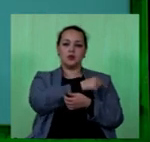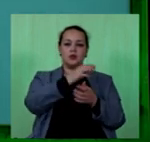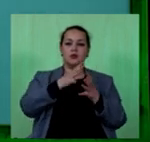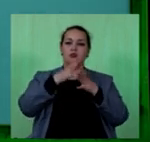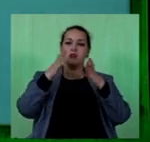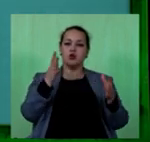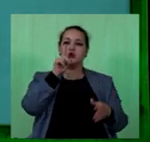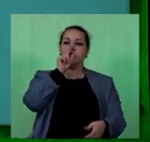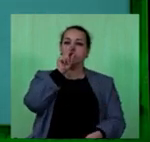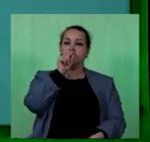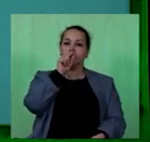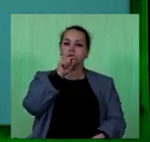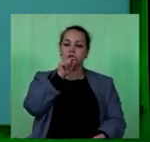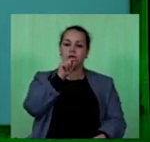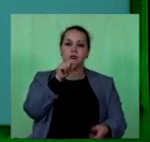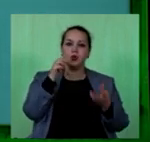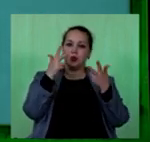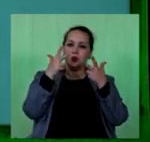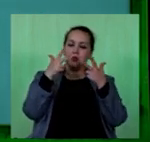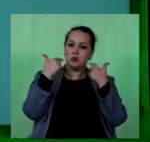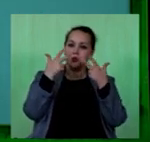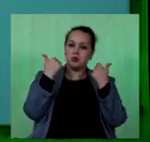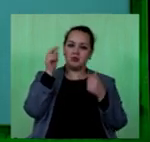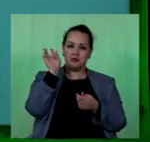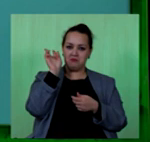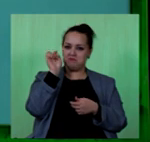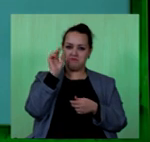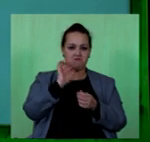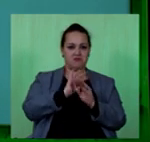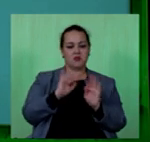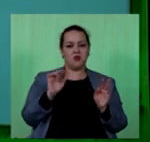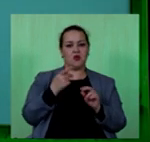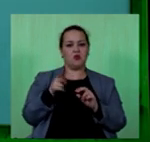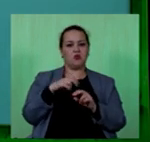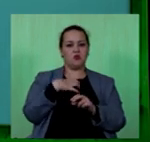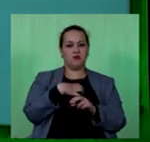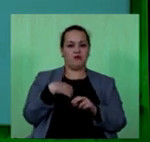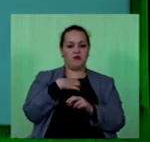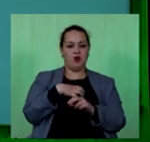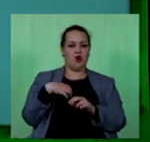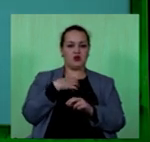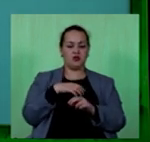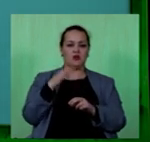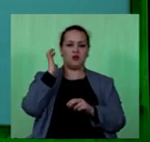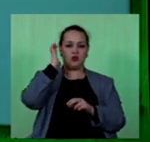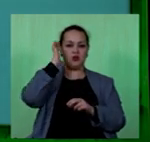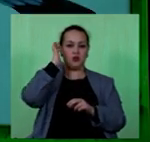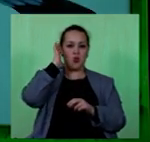птица даже кошки не боится очень важная персона черно-серая